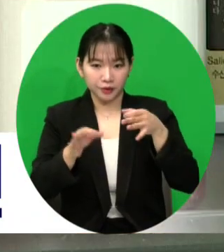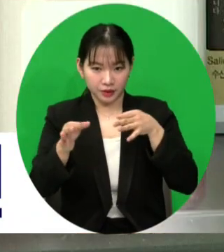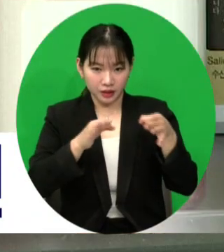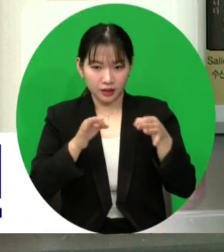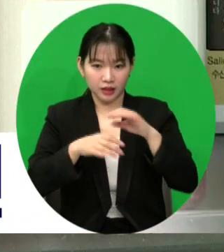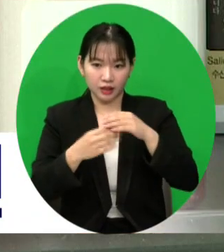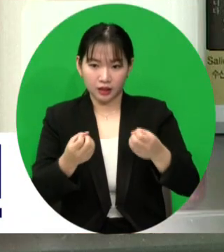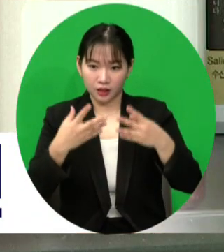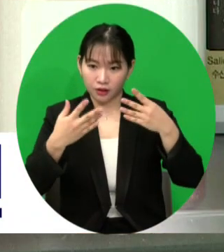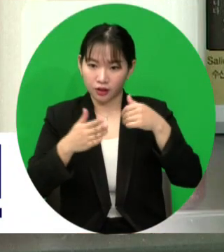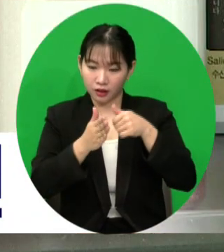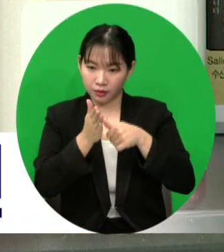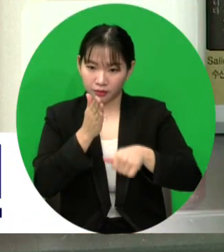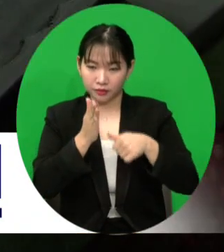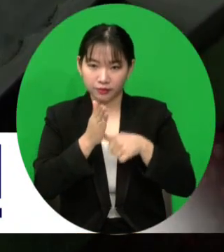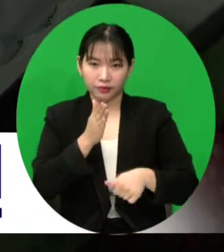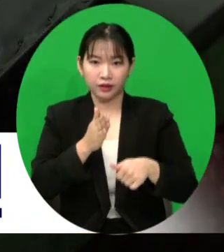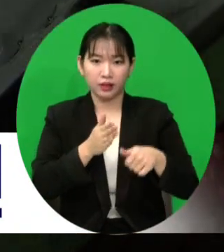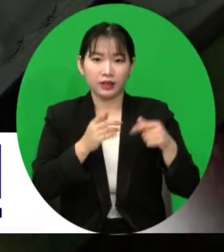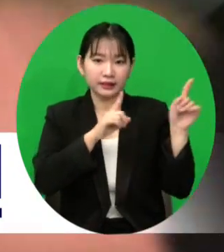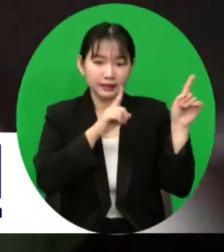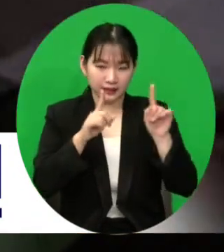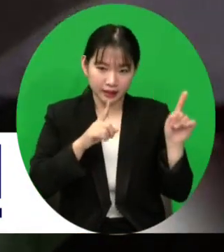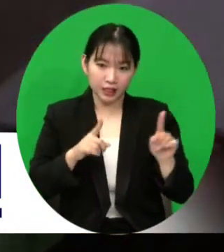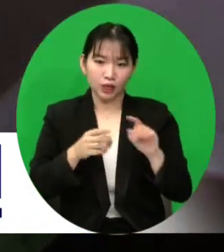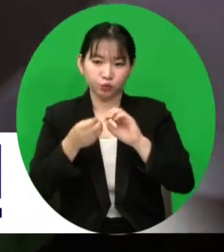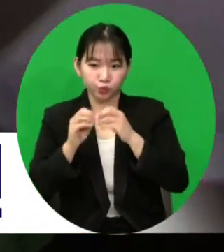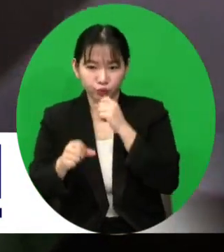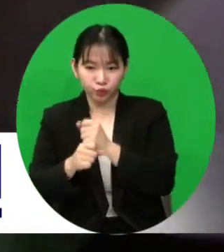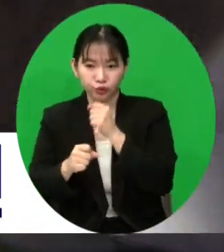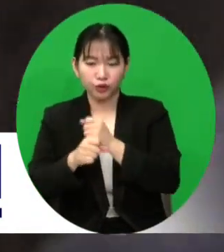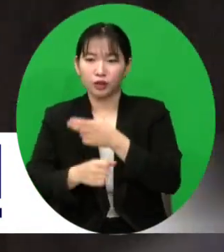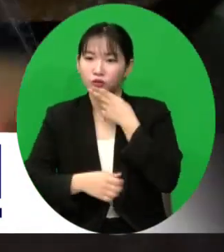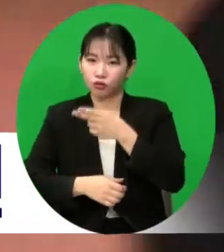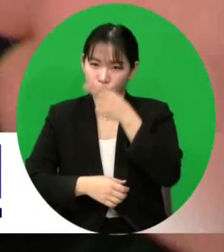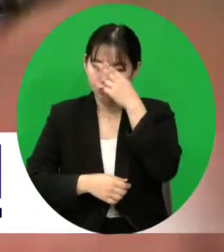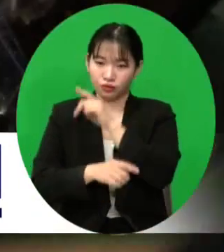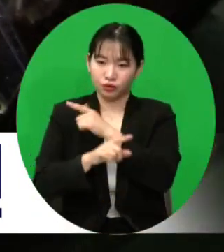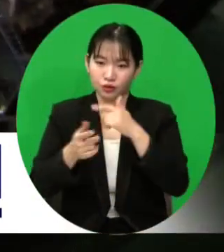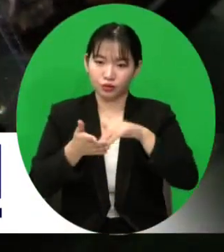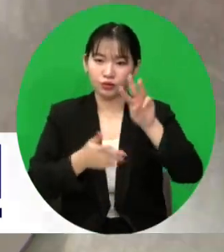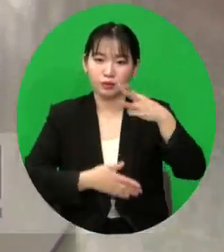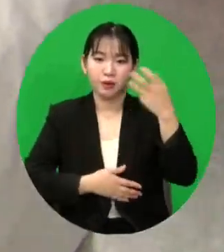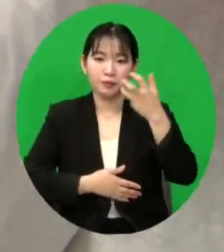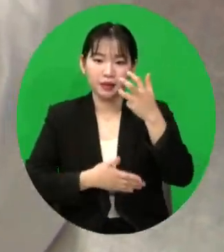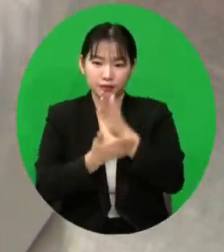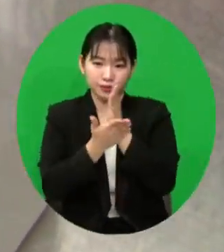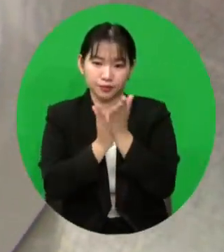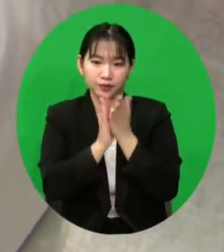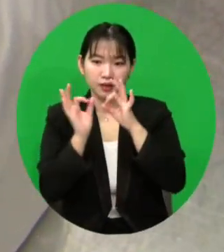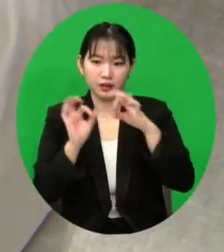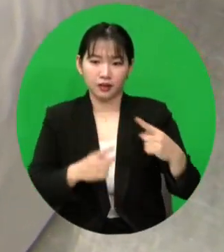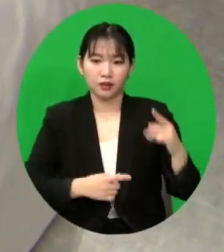상품은 신선 식품부터 가공식품 전통 주류 등 380여 품목으로